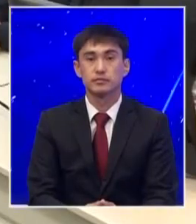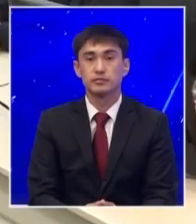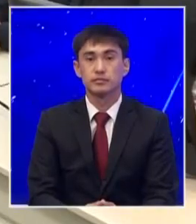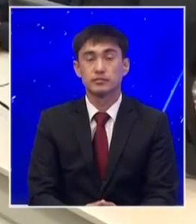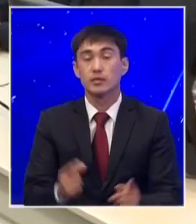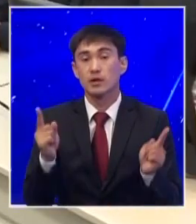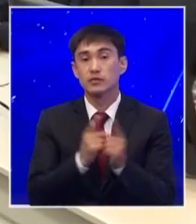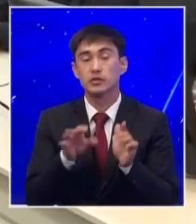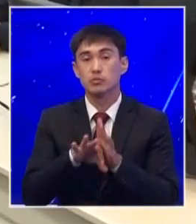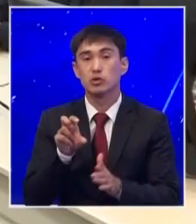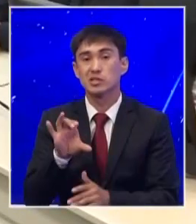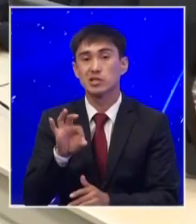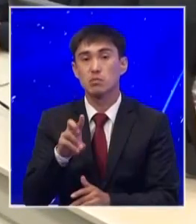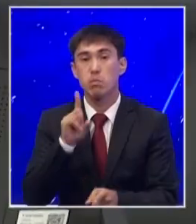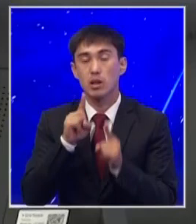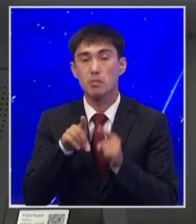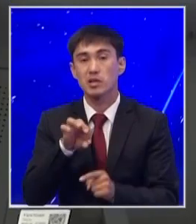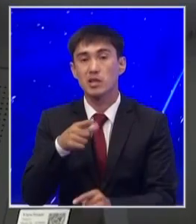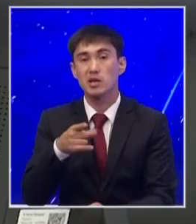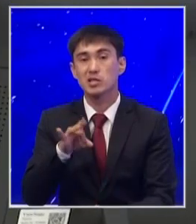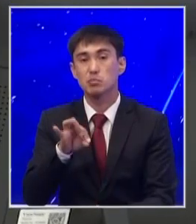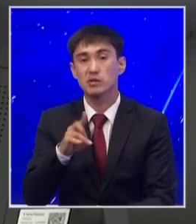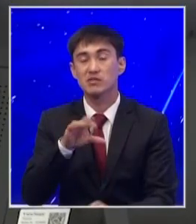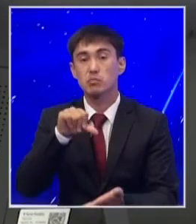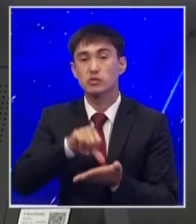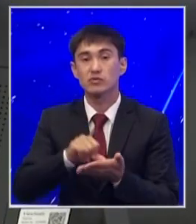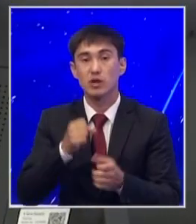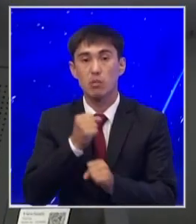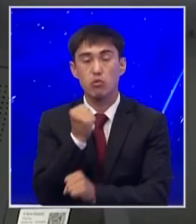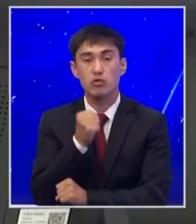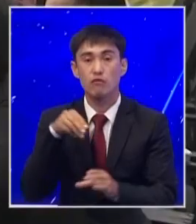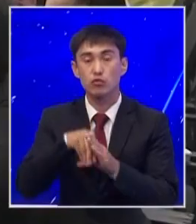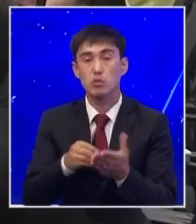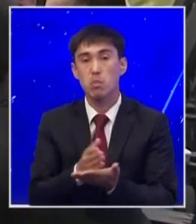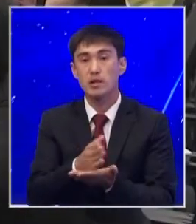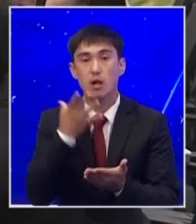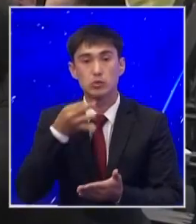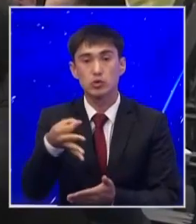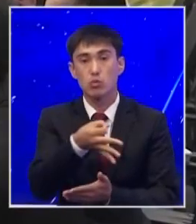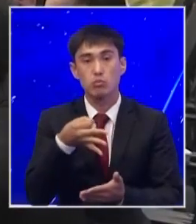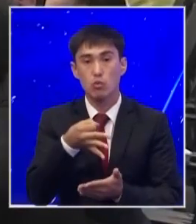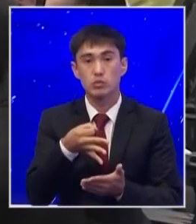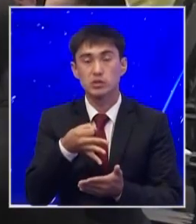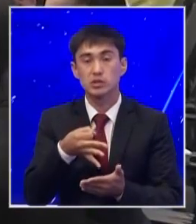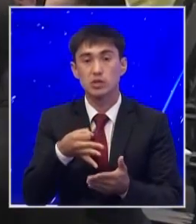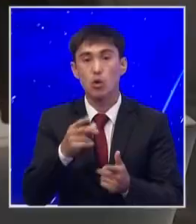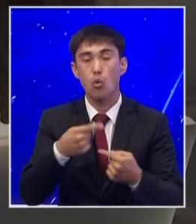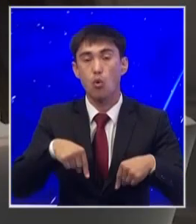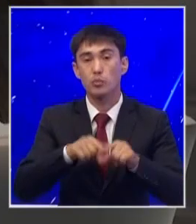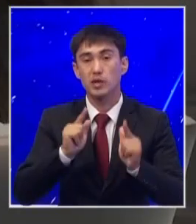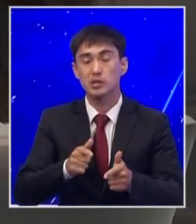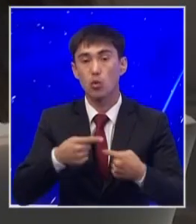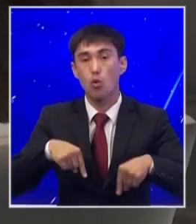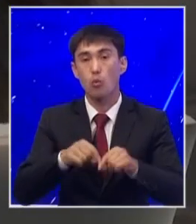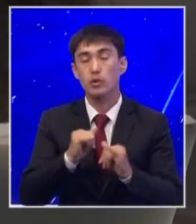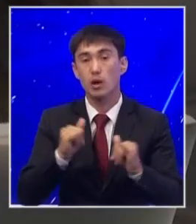На встрече с депутатом Сената парламента Геннадием Шиповских присутствовали работники внутренней политики Алматинской области, учреждений Коғамдық келісім и